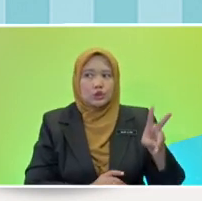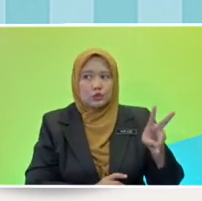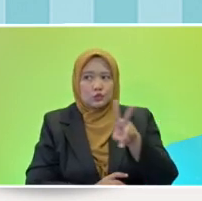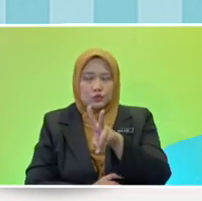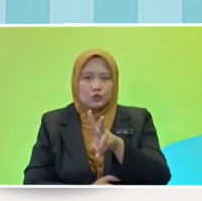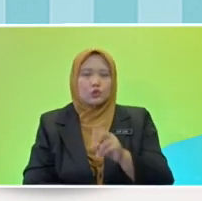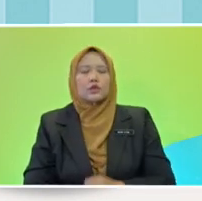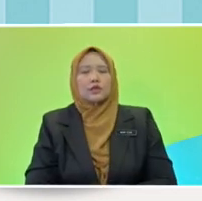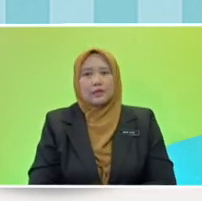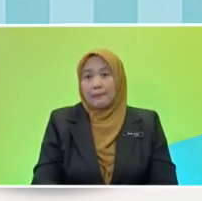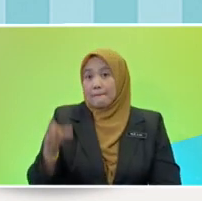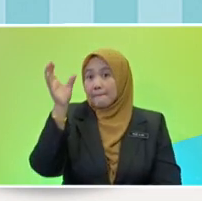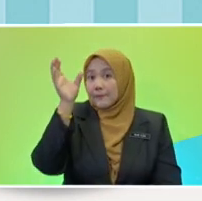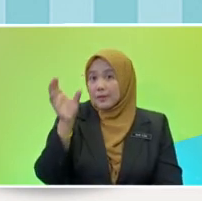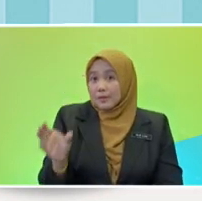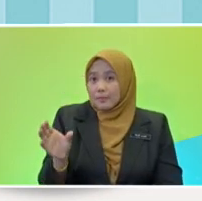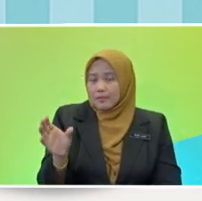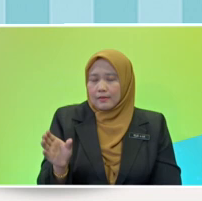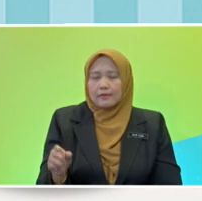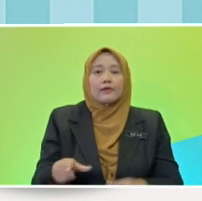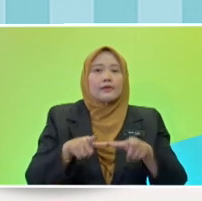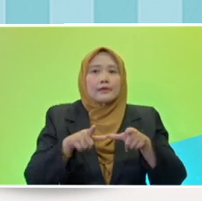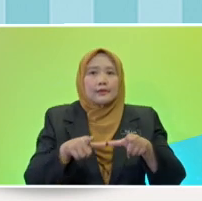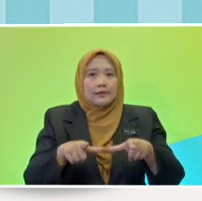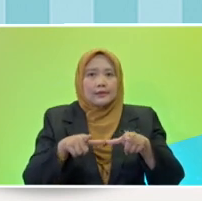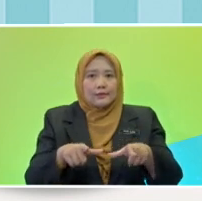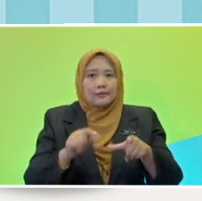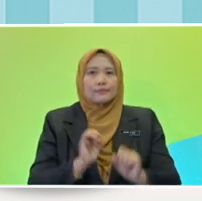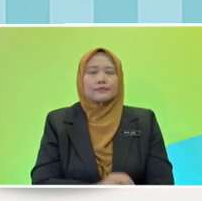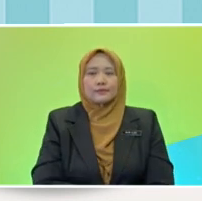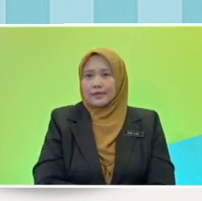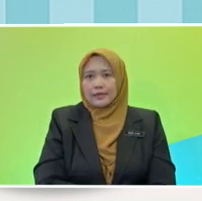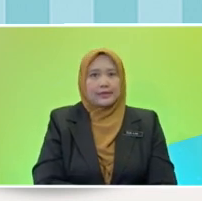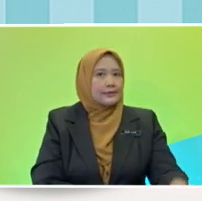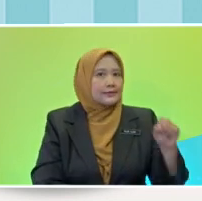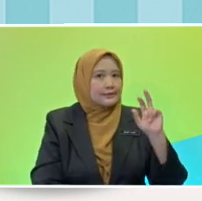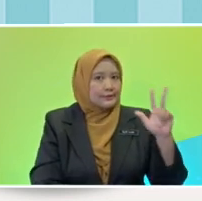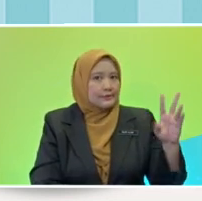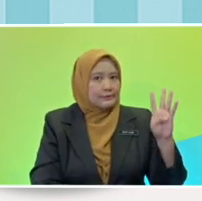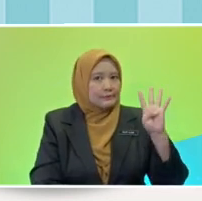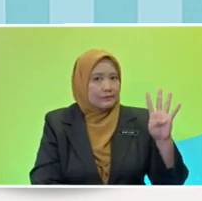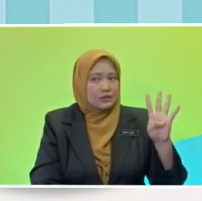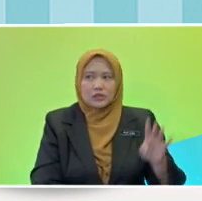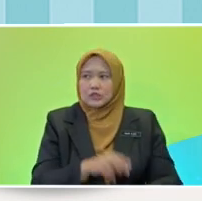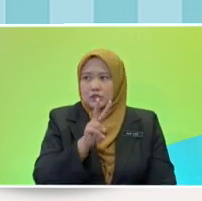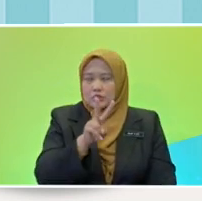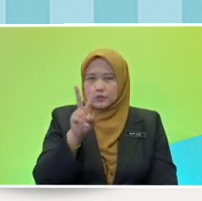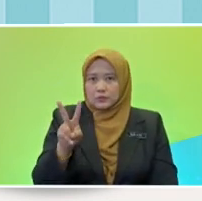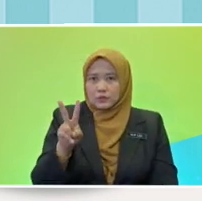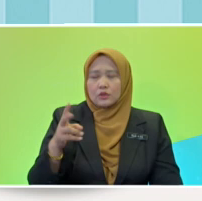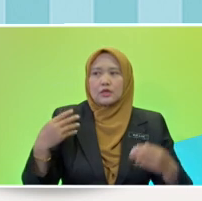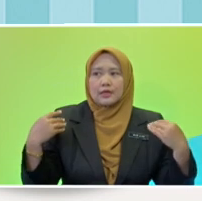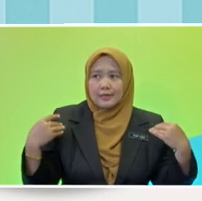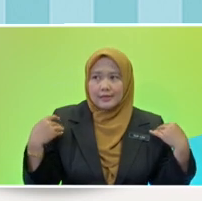raya ialah batang dan yang terakhir kedua-dua tumbuhan ini